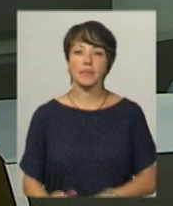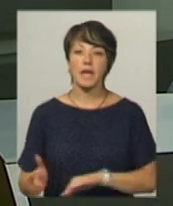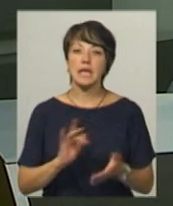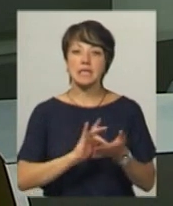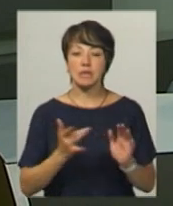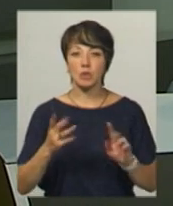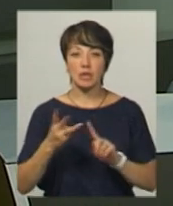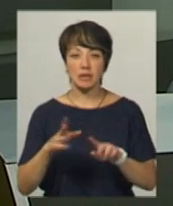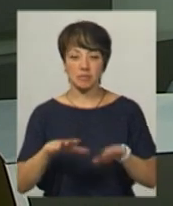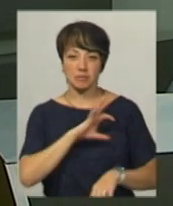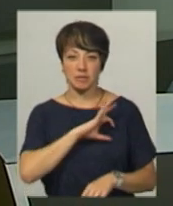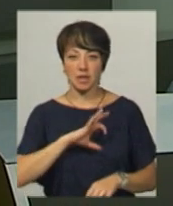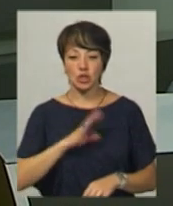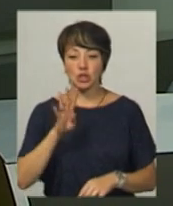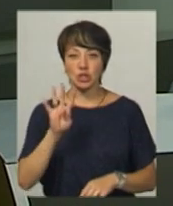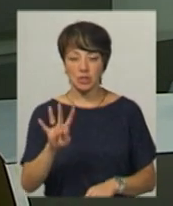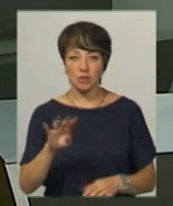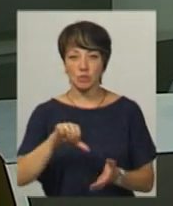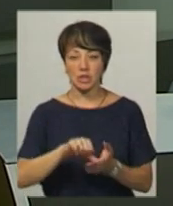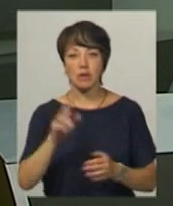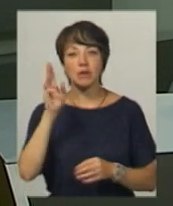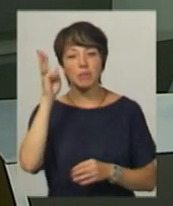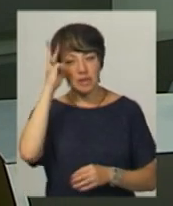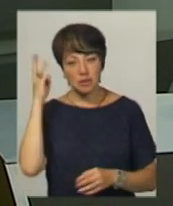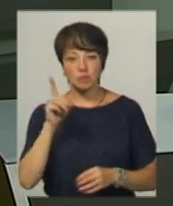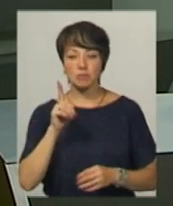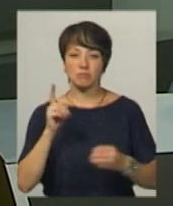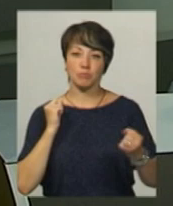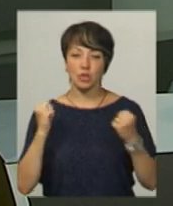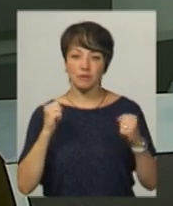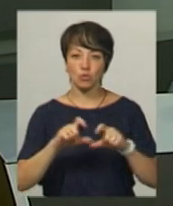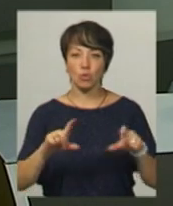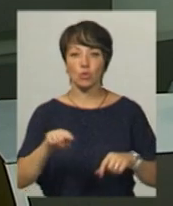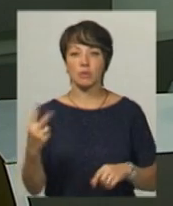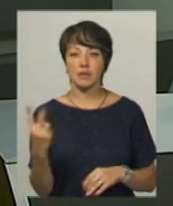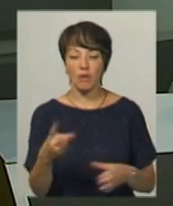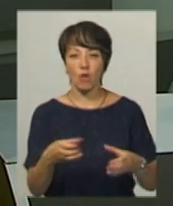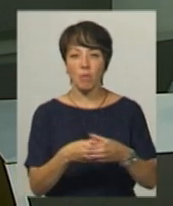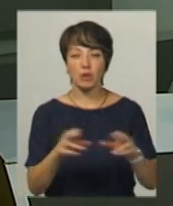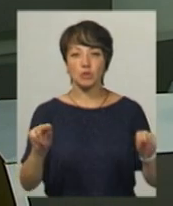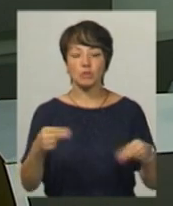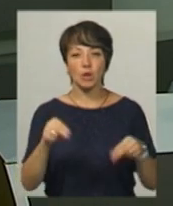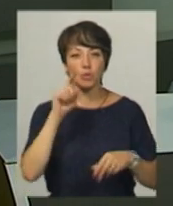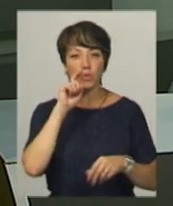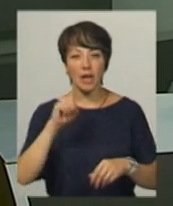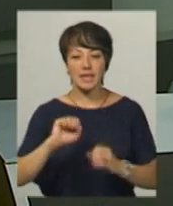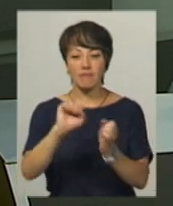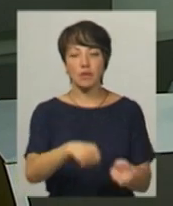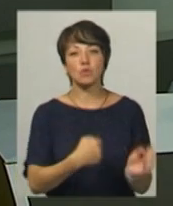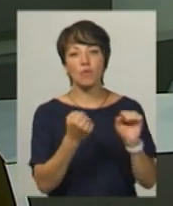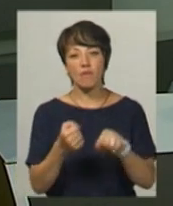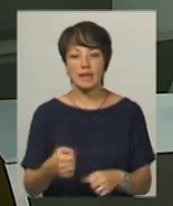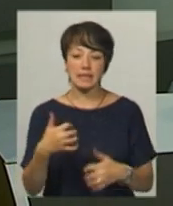Сріблу і бронзу вибороли 4 вихованки Хмельницької дитячо-юнацької спортивної школи номер 2 у командному чемпіонаті України з веслування